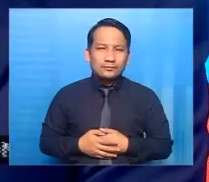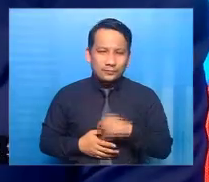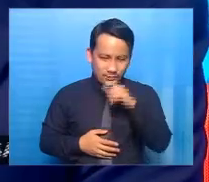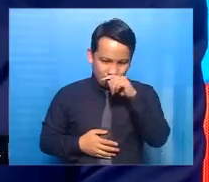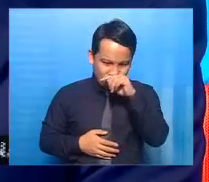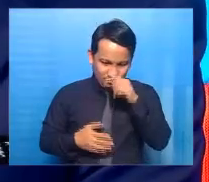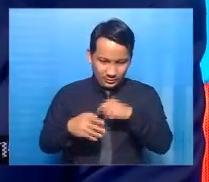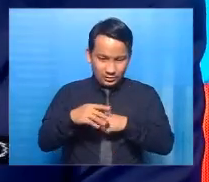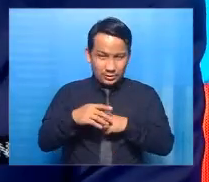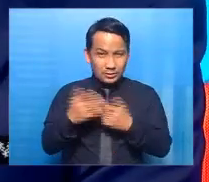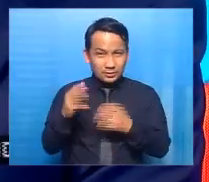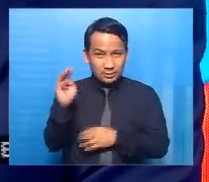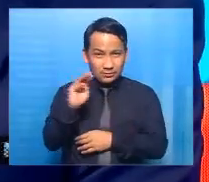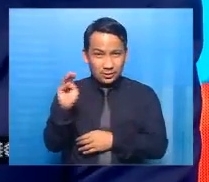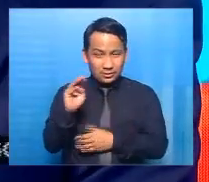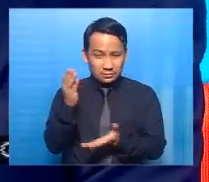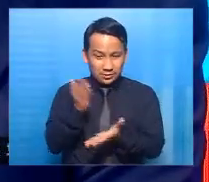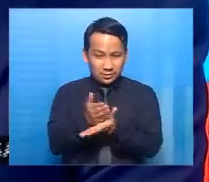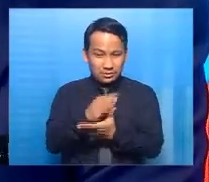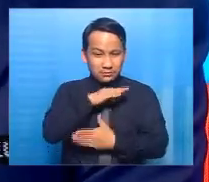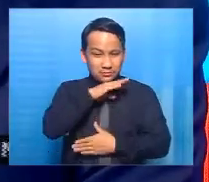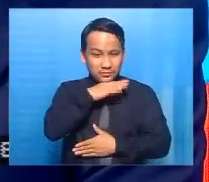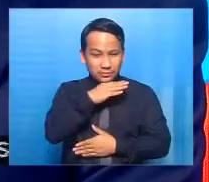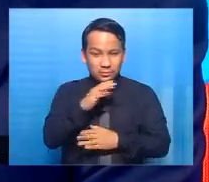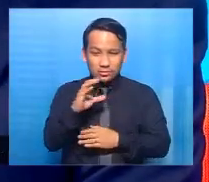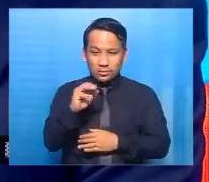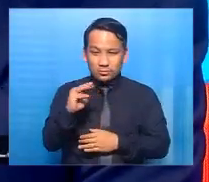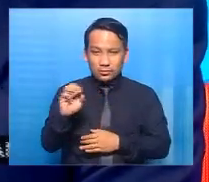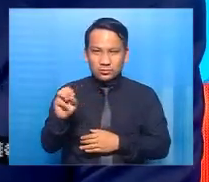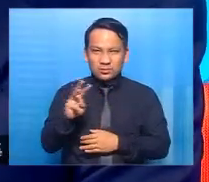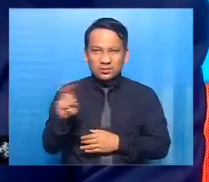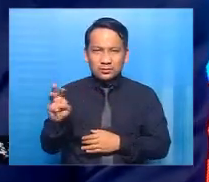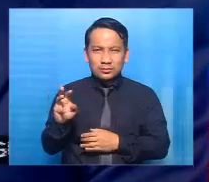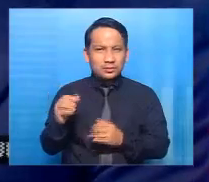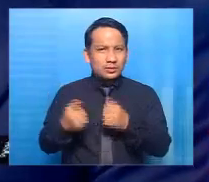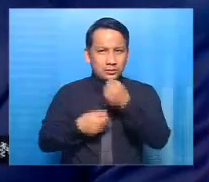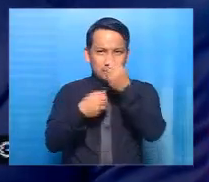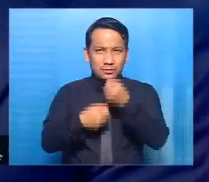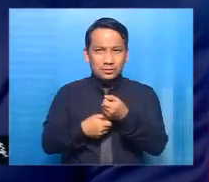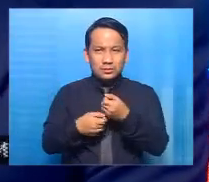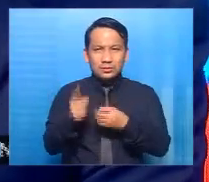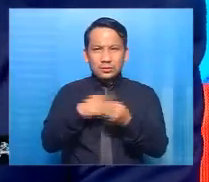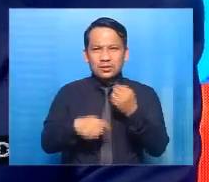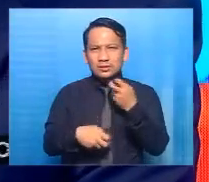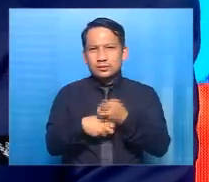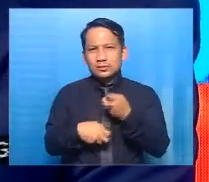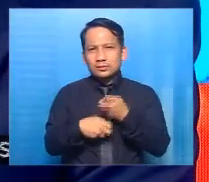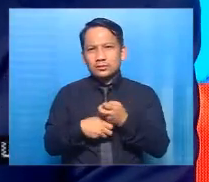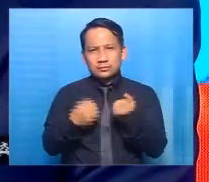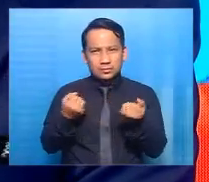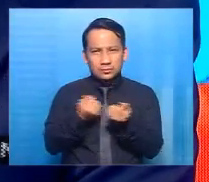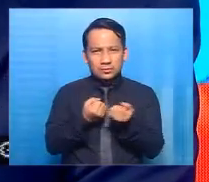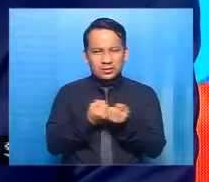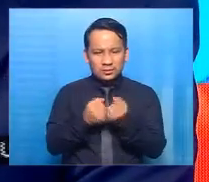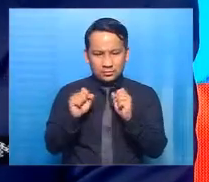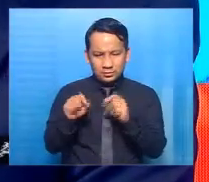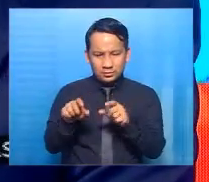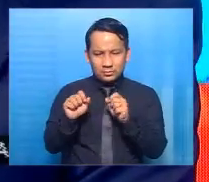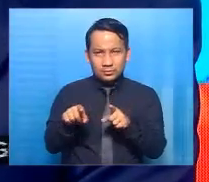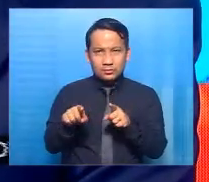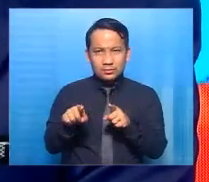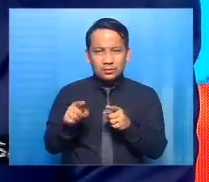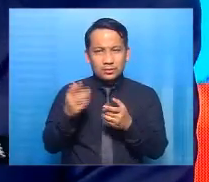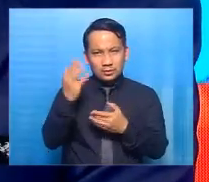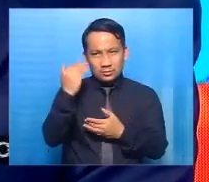Pork holiday sa Lunes sa Commonwealth Market. Pero hindi raw yan welga. Hirap lang daw kasi sa supply ang mga nagtitinda sa